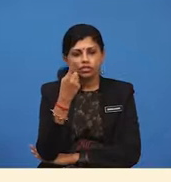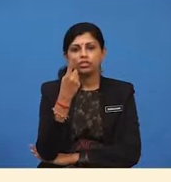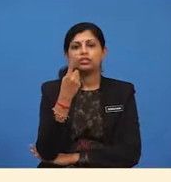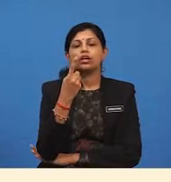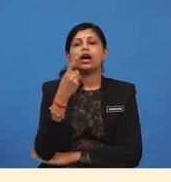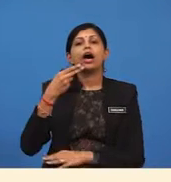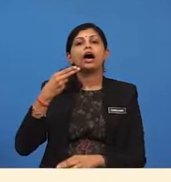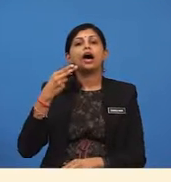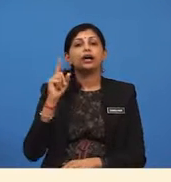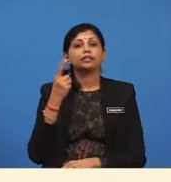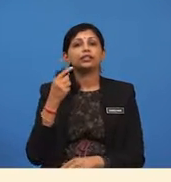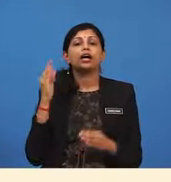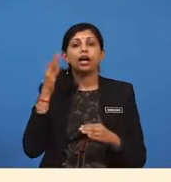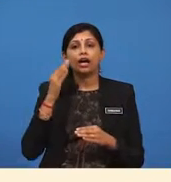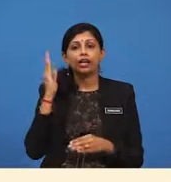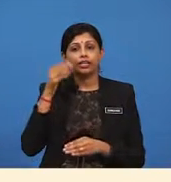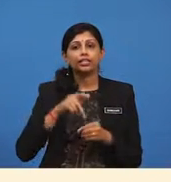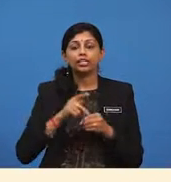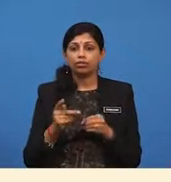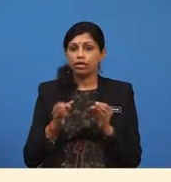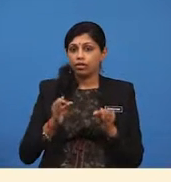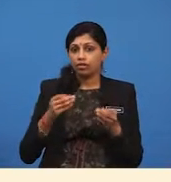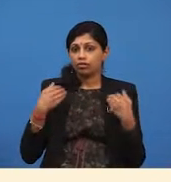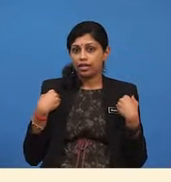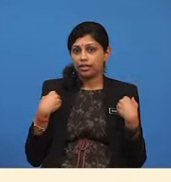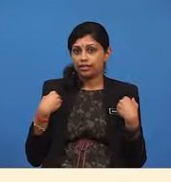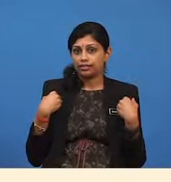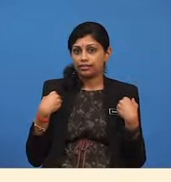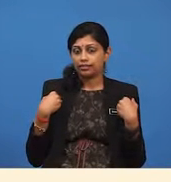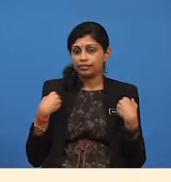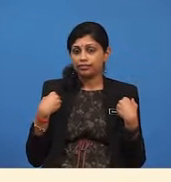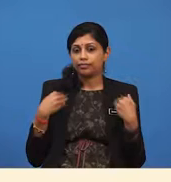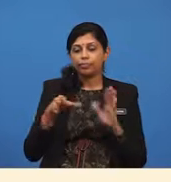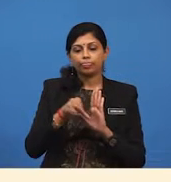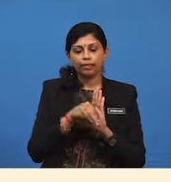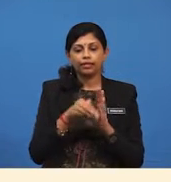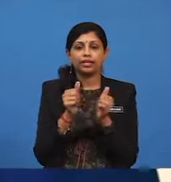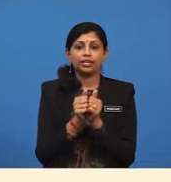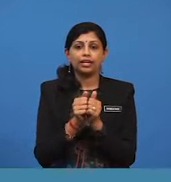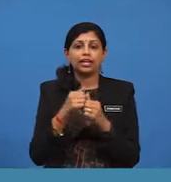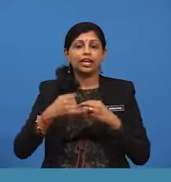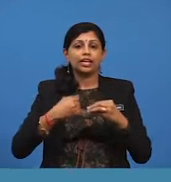relatif di antara magnet dengan dawai lurus dan di antara magnet dengan solenoid.